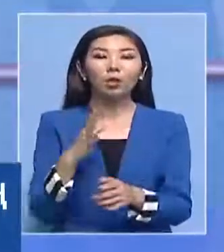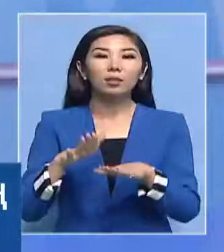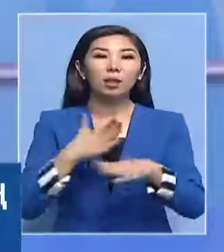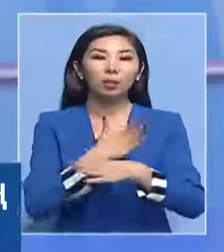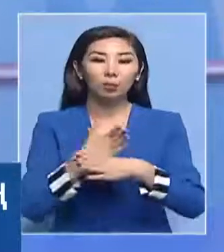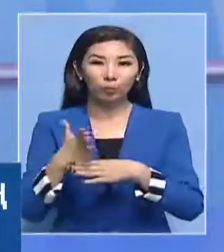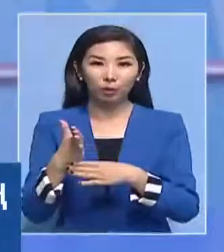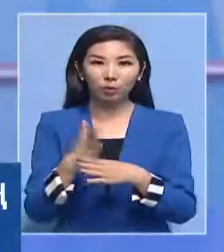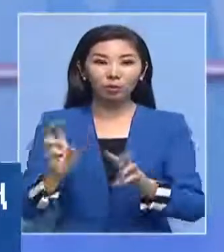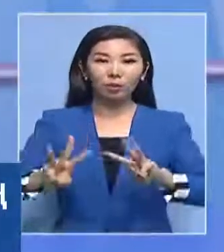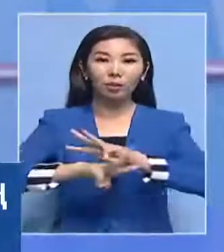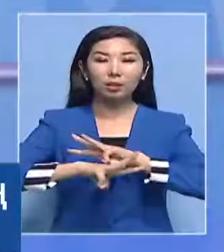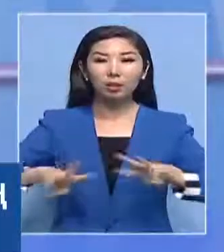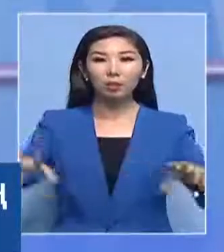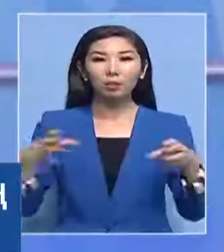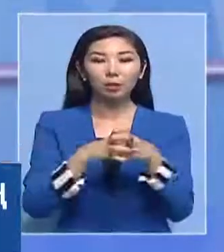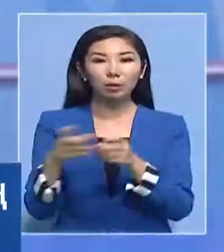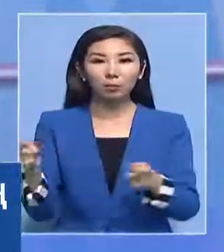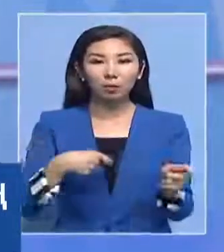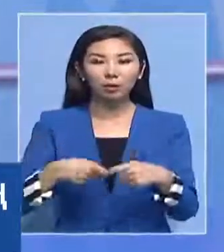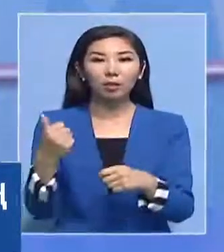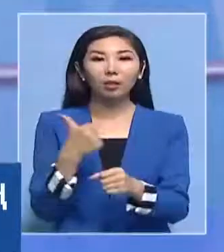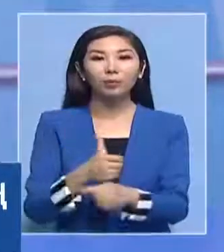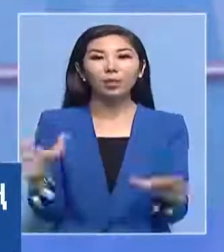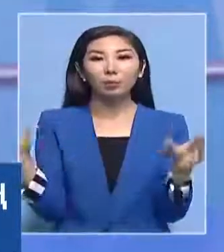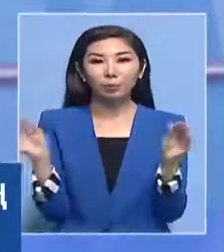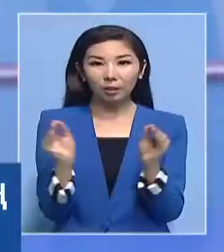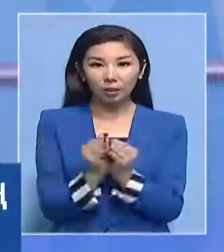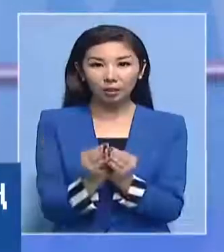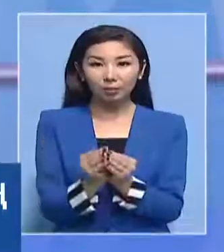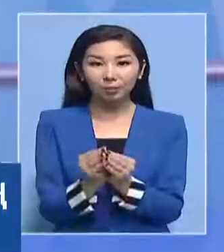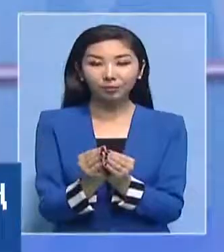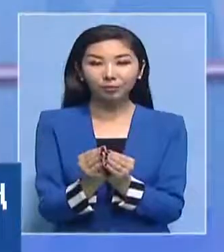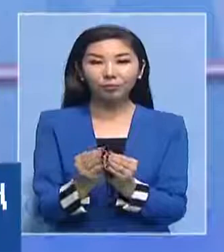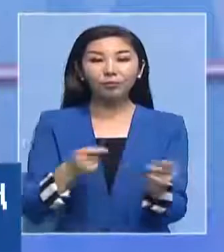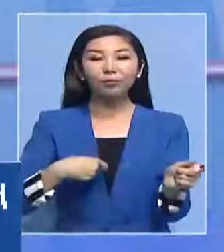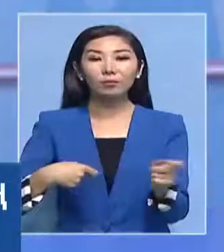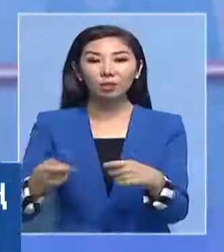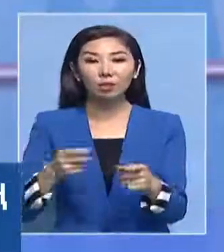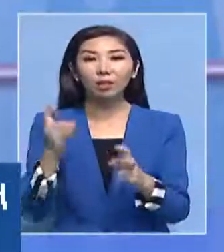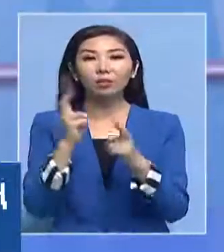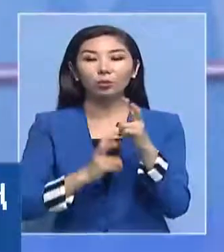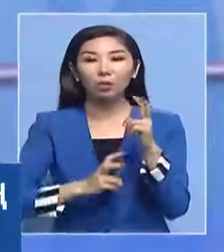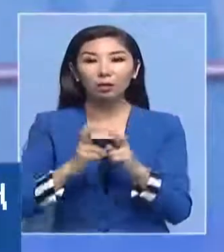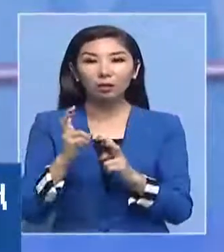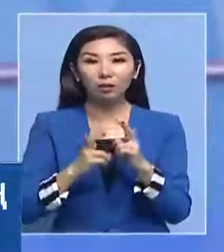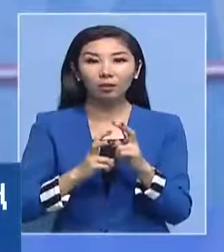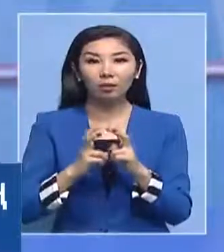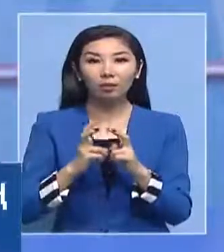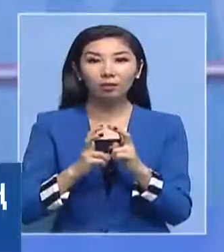Ол салалық, ол министрлікпен сол салада жаңағы жетекшілік ететін кәсіподақтар.